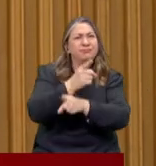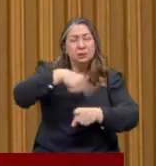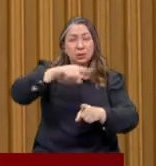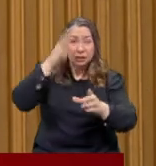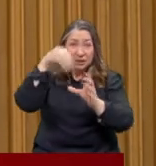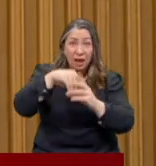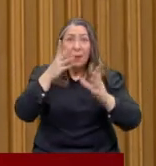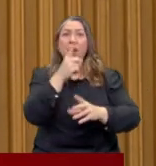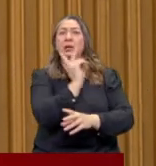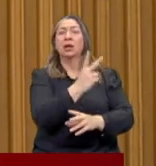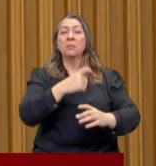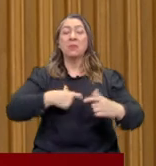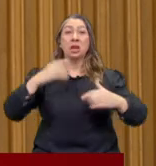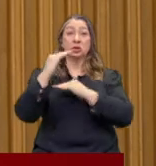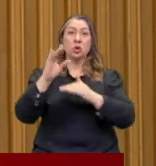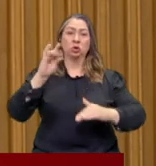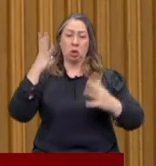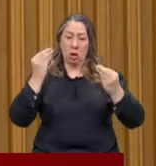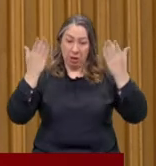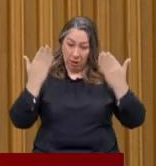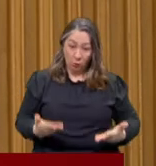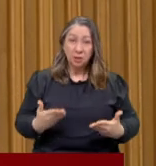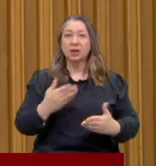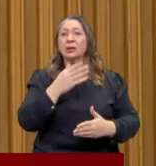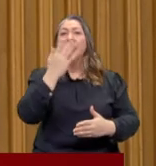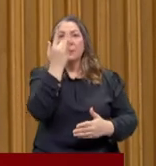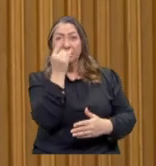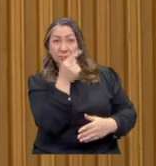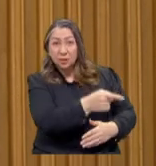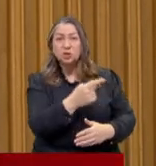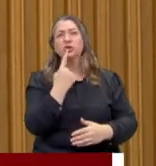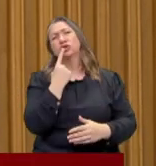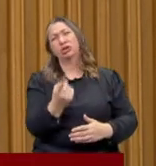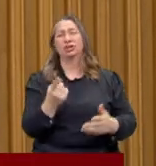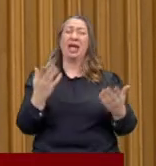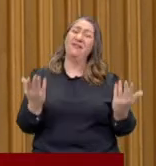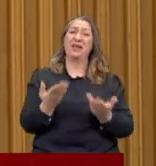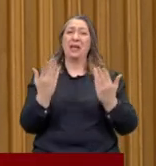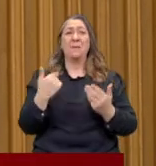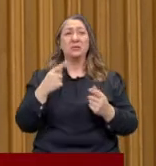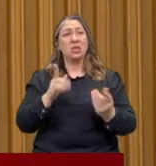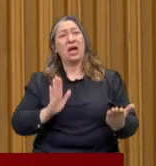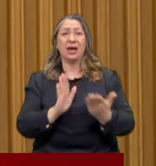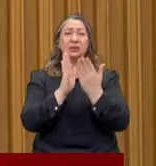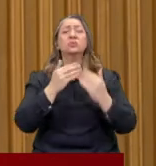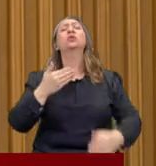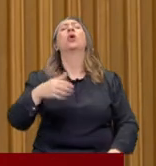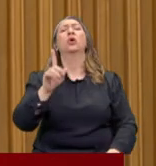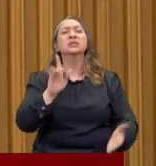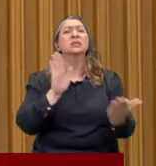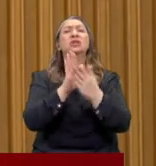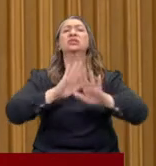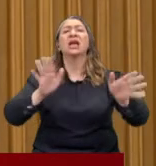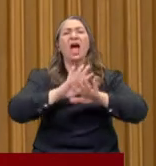Ama kendisini milliyetçi ve ülkücü olarak kabul eden çakmalar sözde efendim işte biz buna karşıyız. Yok efendim, karşı